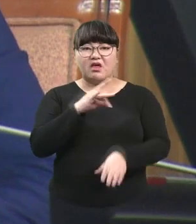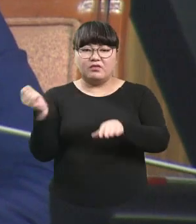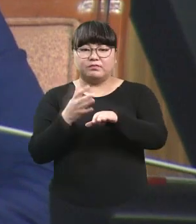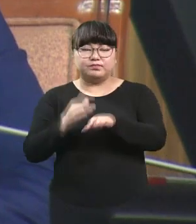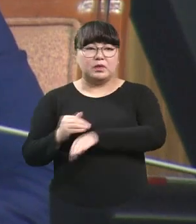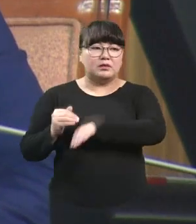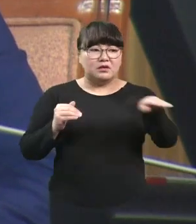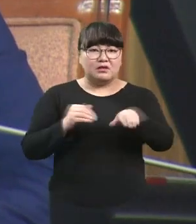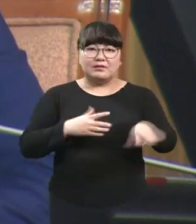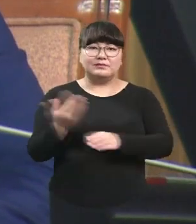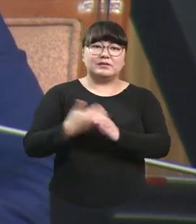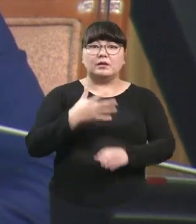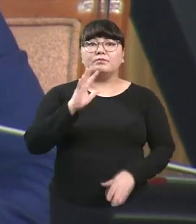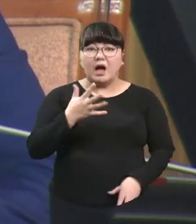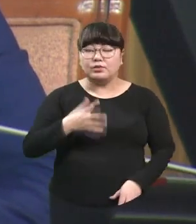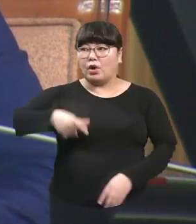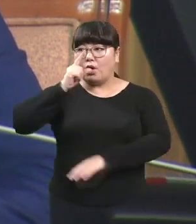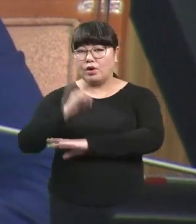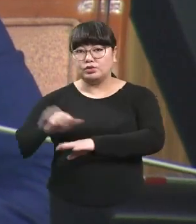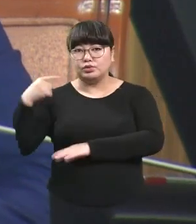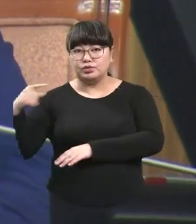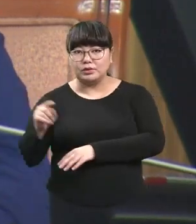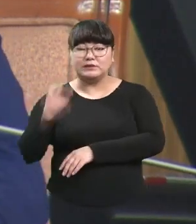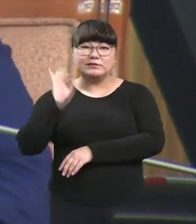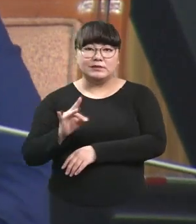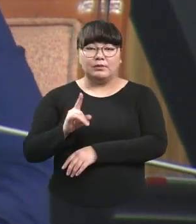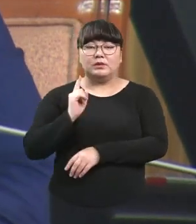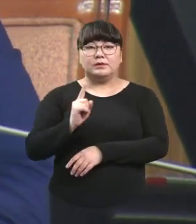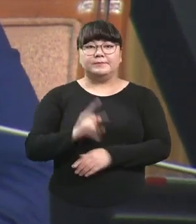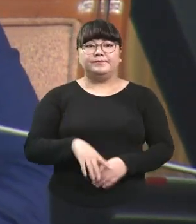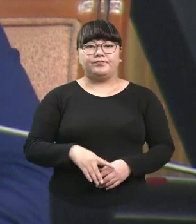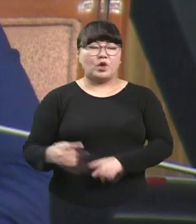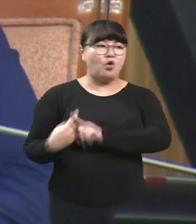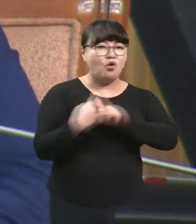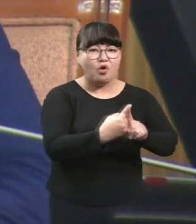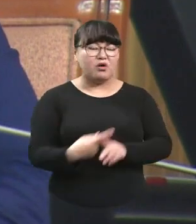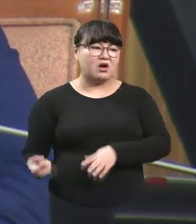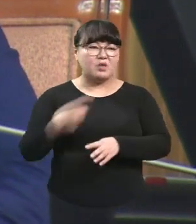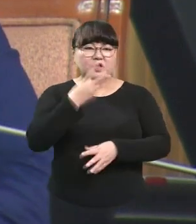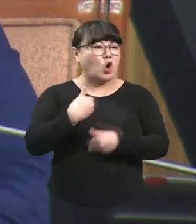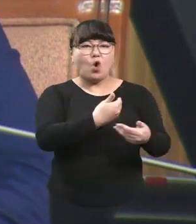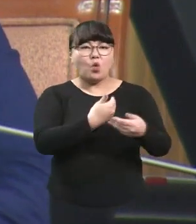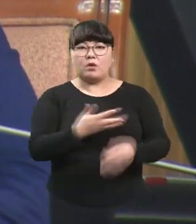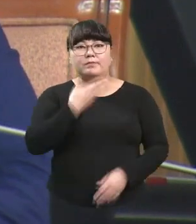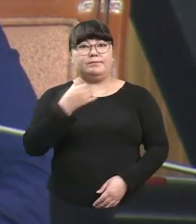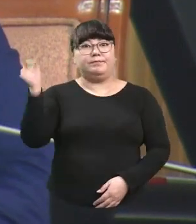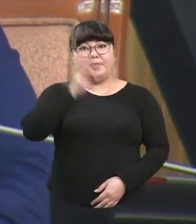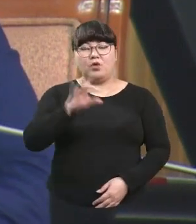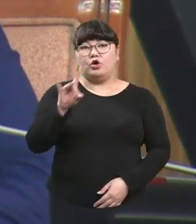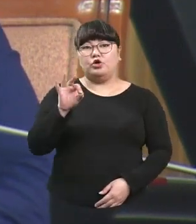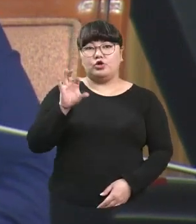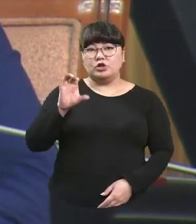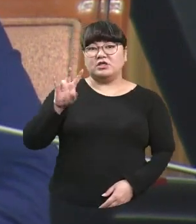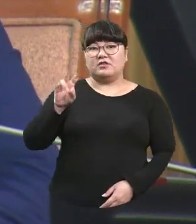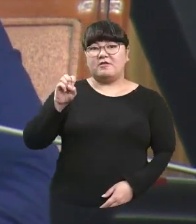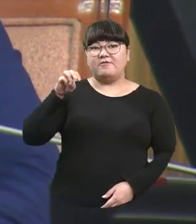тээвэрлэл цаатсан байж болцсоггүй байна. Түүнээс Оросын албаны улсын зүгээс ямарваа нэгэн хориг хязгаарлалт тавьсан зүйл байхгүй. Роснефт компани